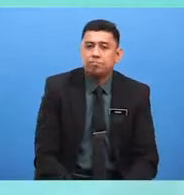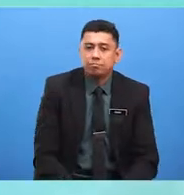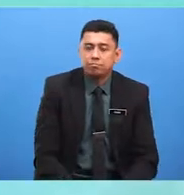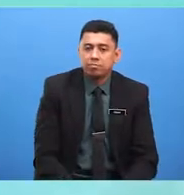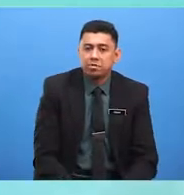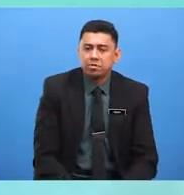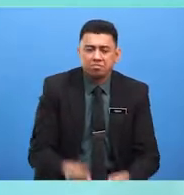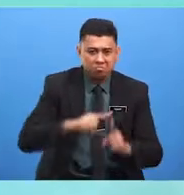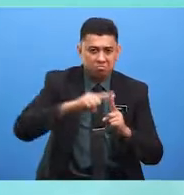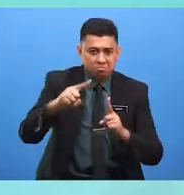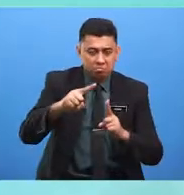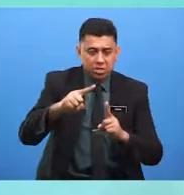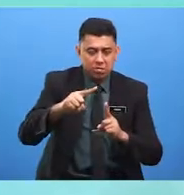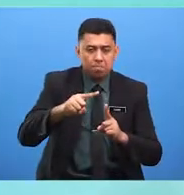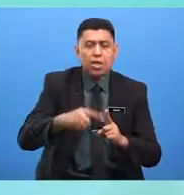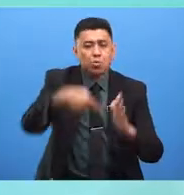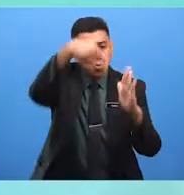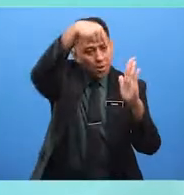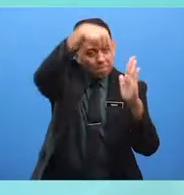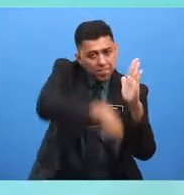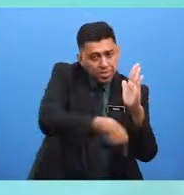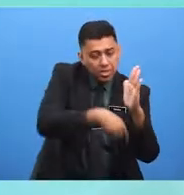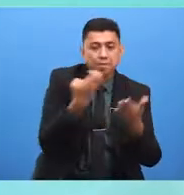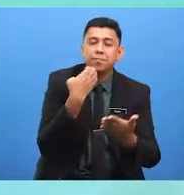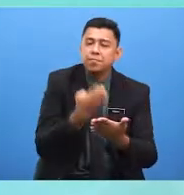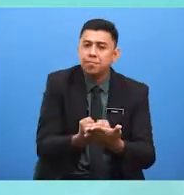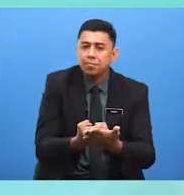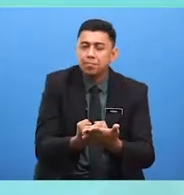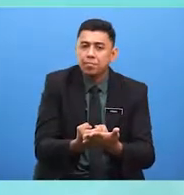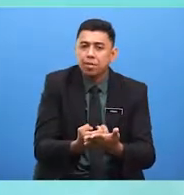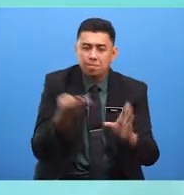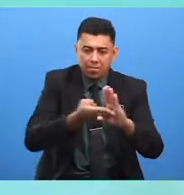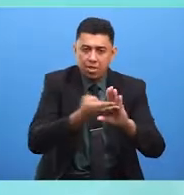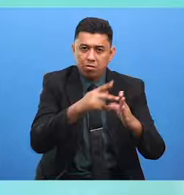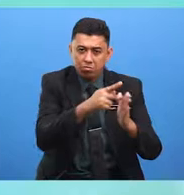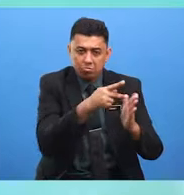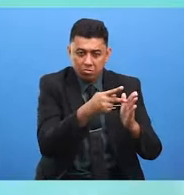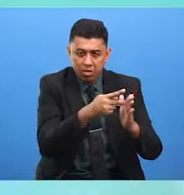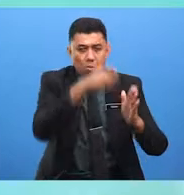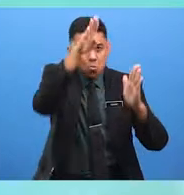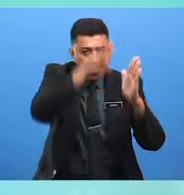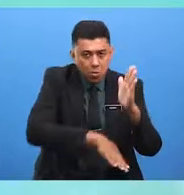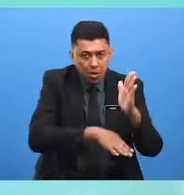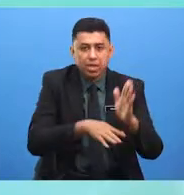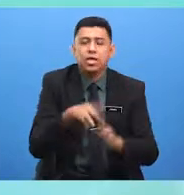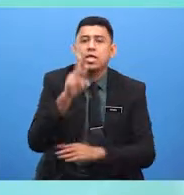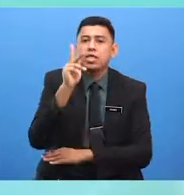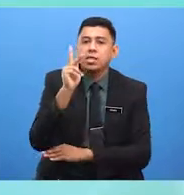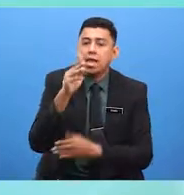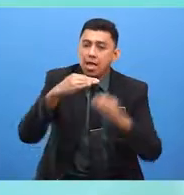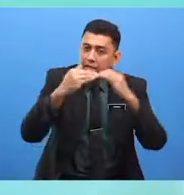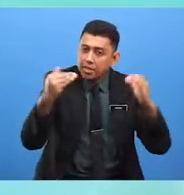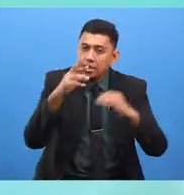Sebaliknya apabila berlaku kemelesetan ekonomi bank pusat akan mengurangkan kadar zat tunai ini